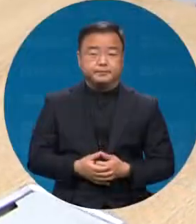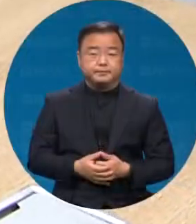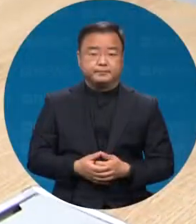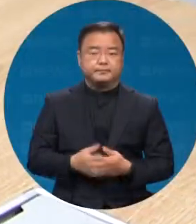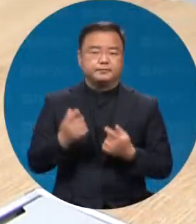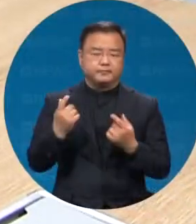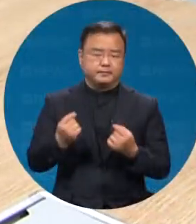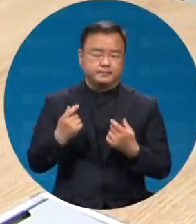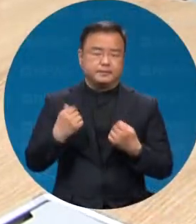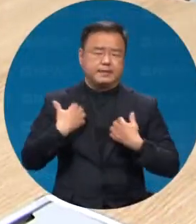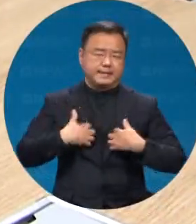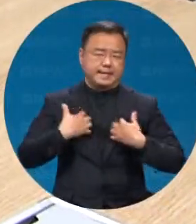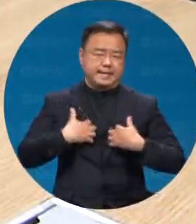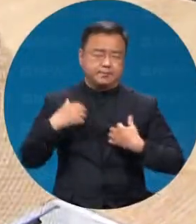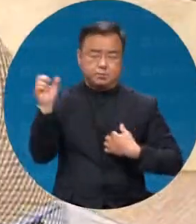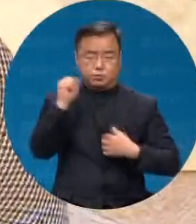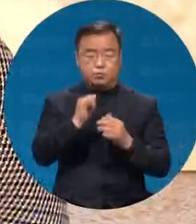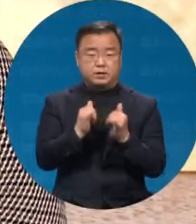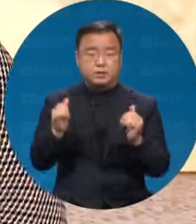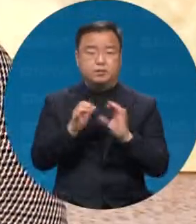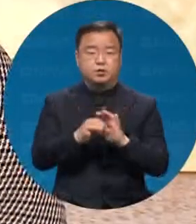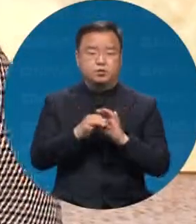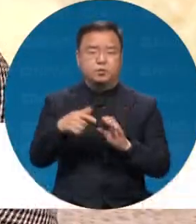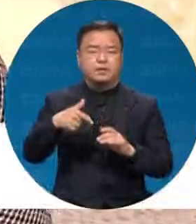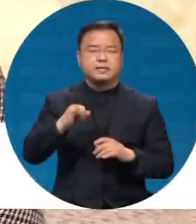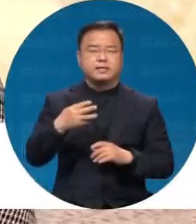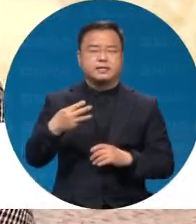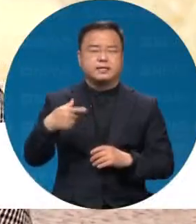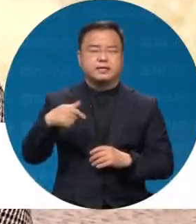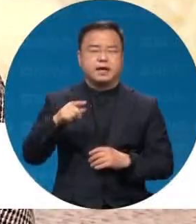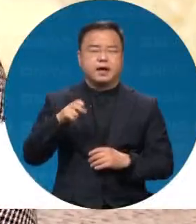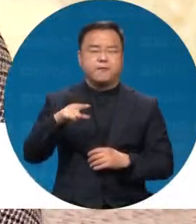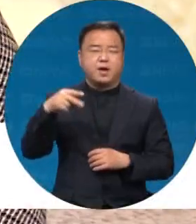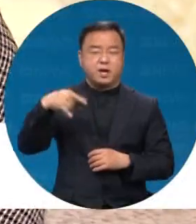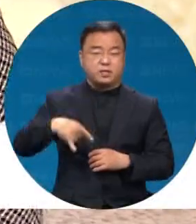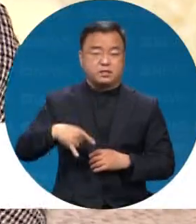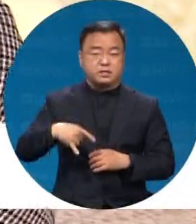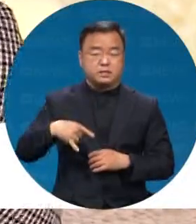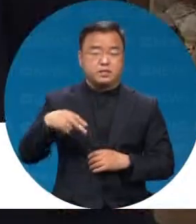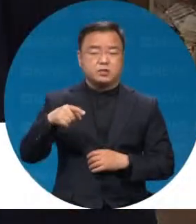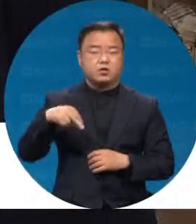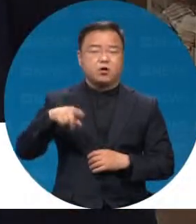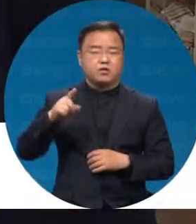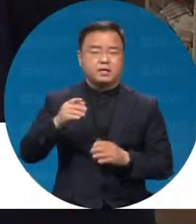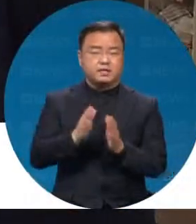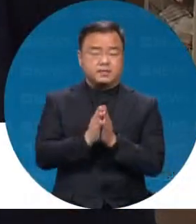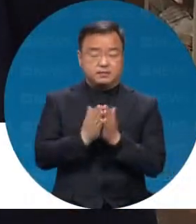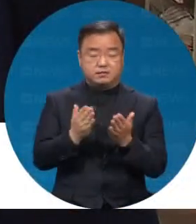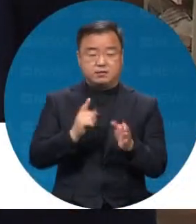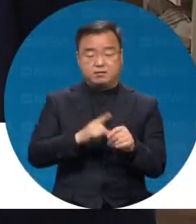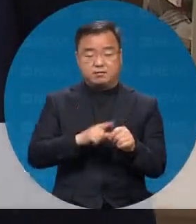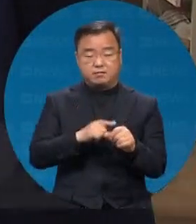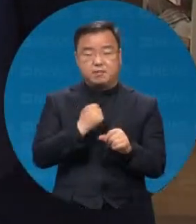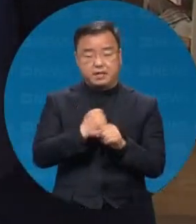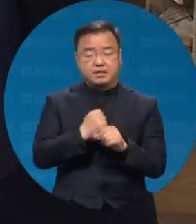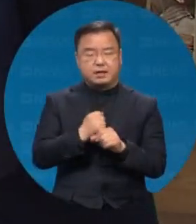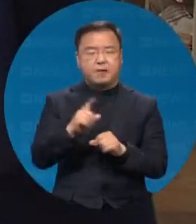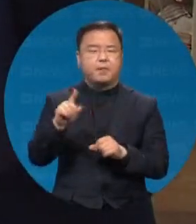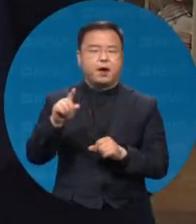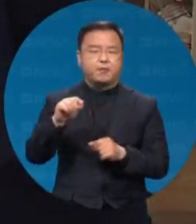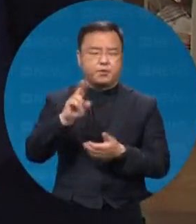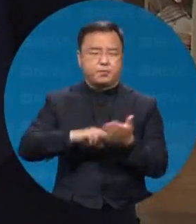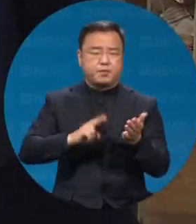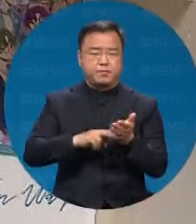이런 게임 팬들 덕에 길가메시 서사시 개정판은 만 부 넘게 팔렸습니다 같은 출판사가 또 다른 고전